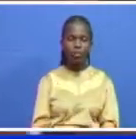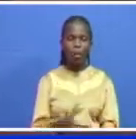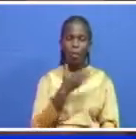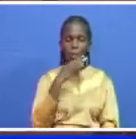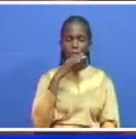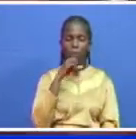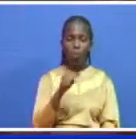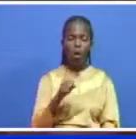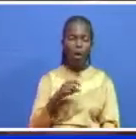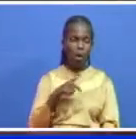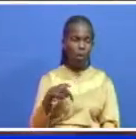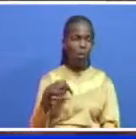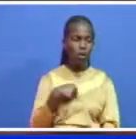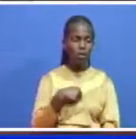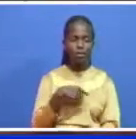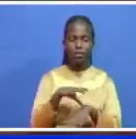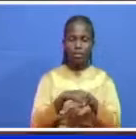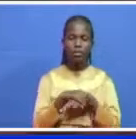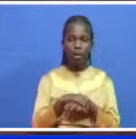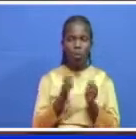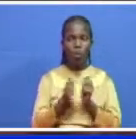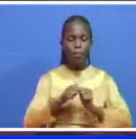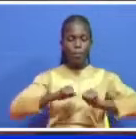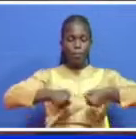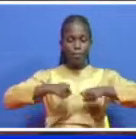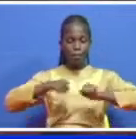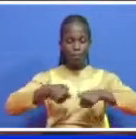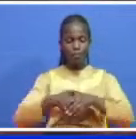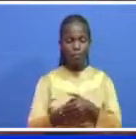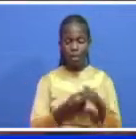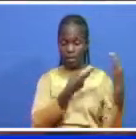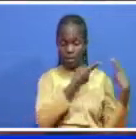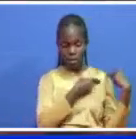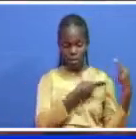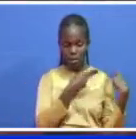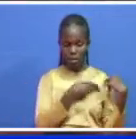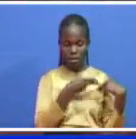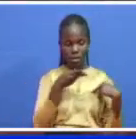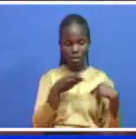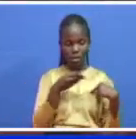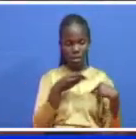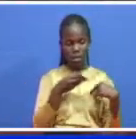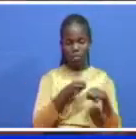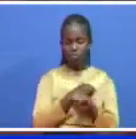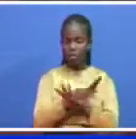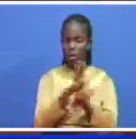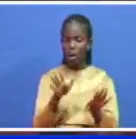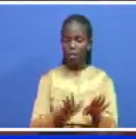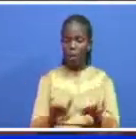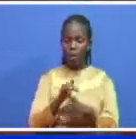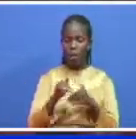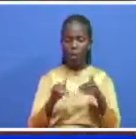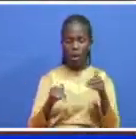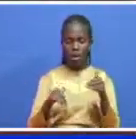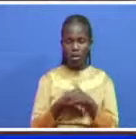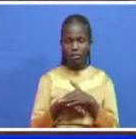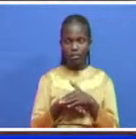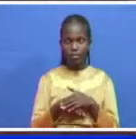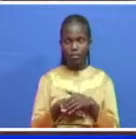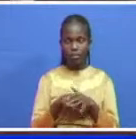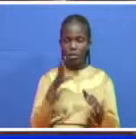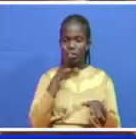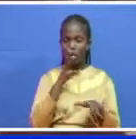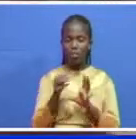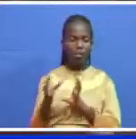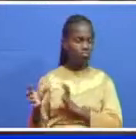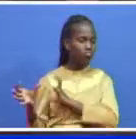wetu mdogo sana akiwa na pikipiki. Hiyo historia ilibanika kila mahali. Wakampeleka wakaenda naye